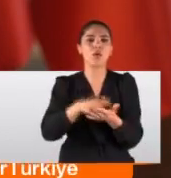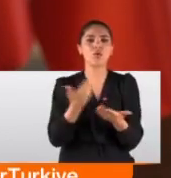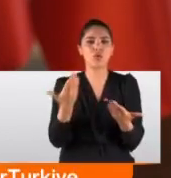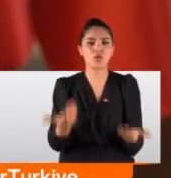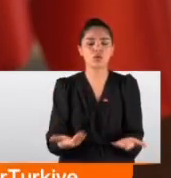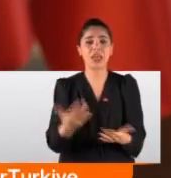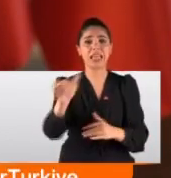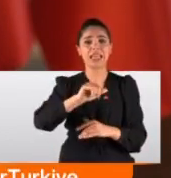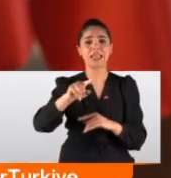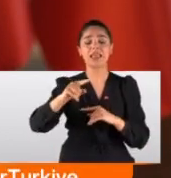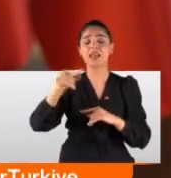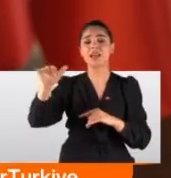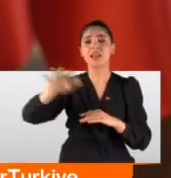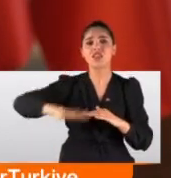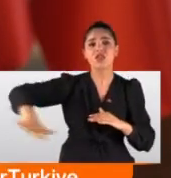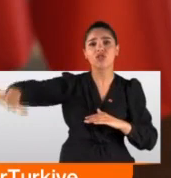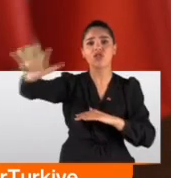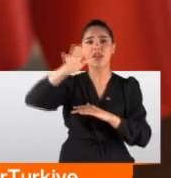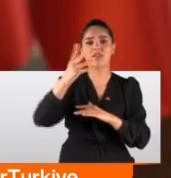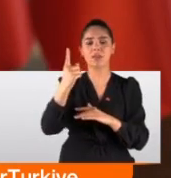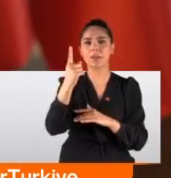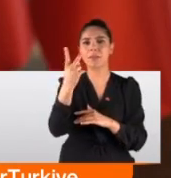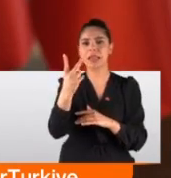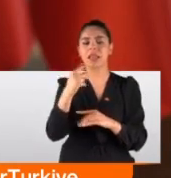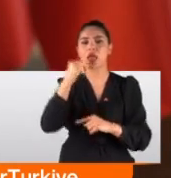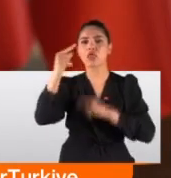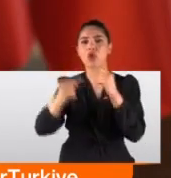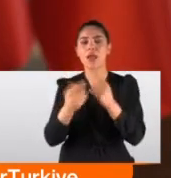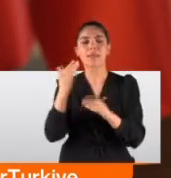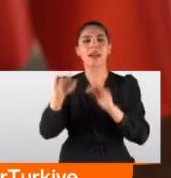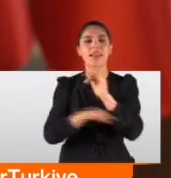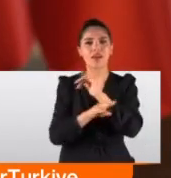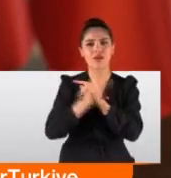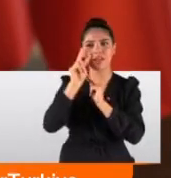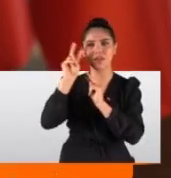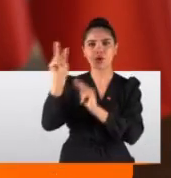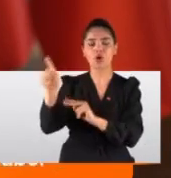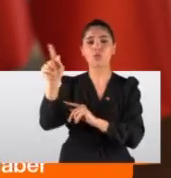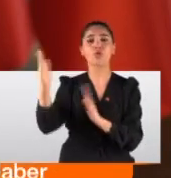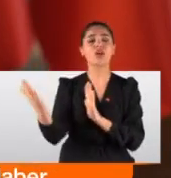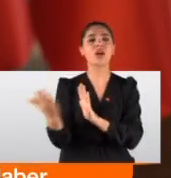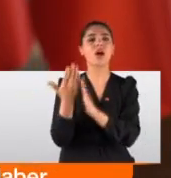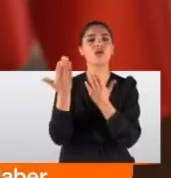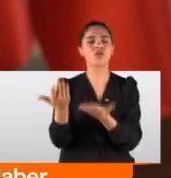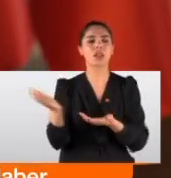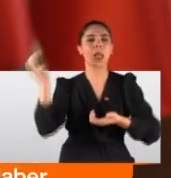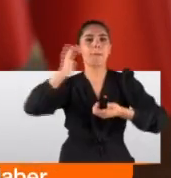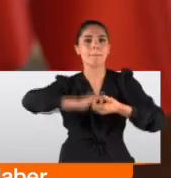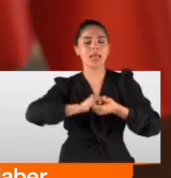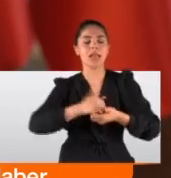çevremizde son 1-2 asırdır yaşananları gördüğümüzde bu bedelin karşılığını,